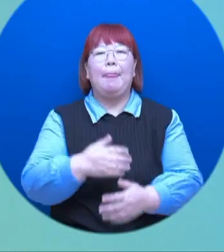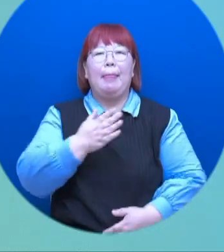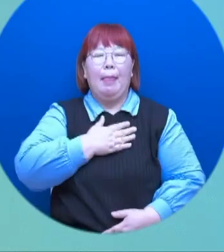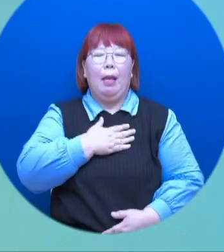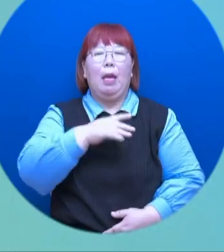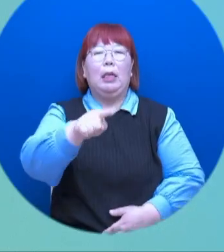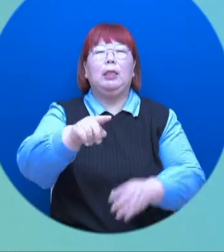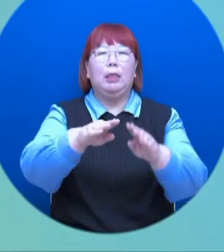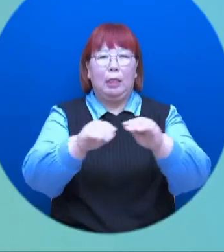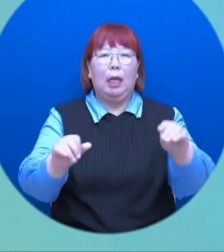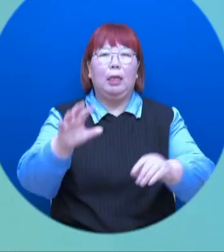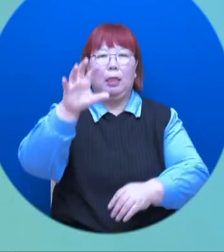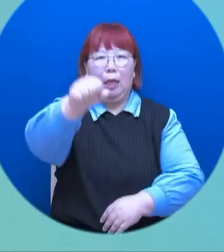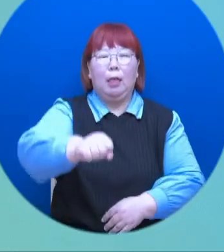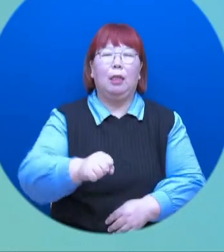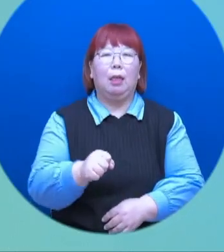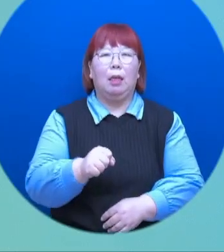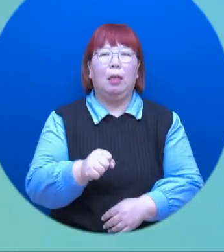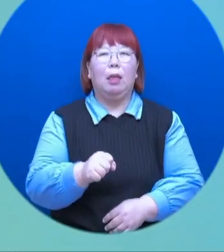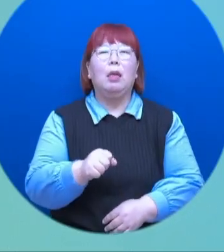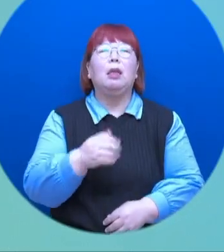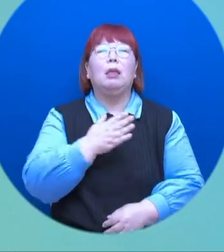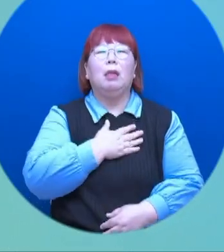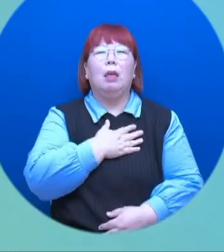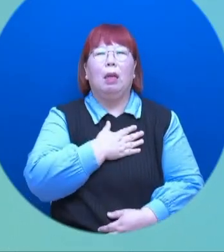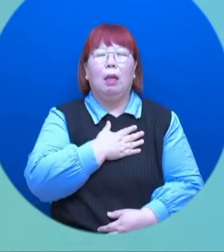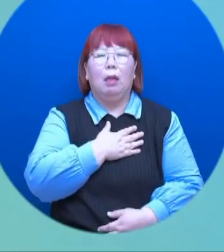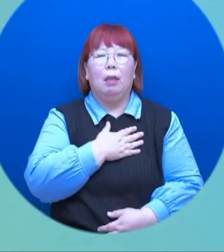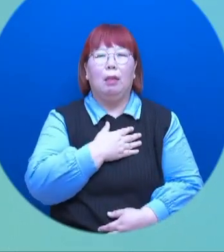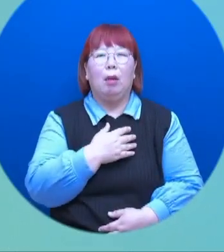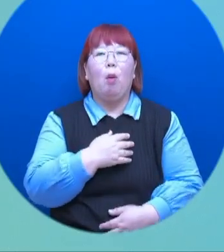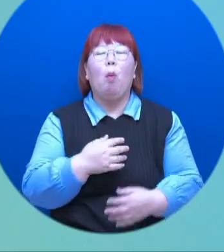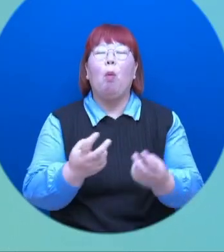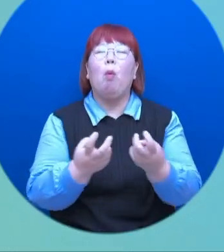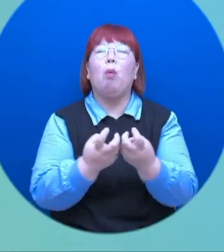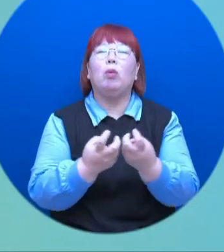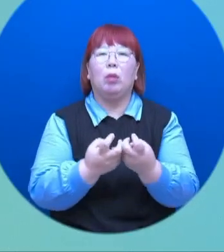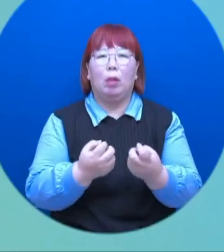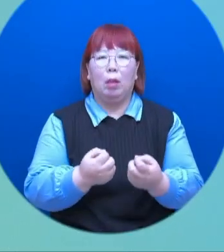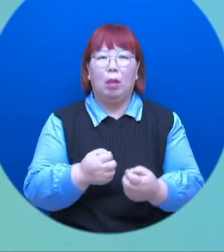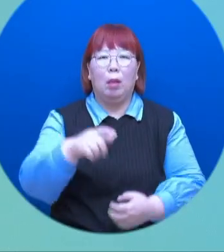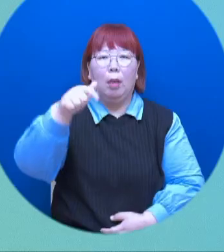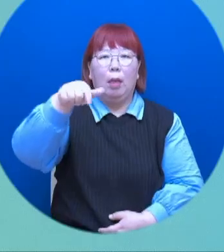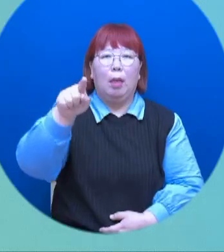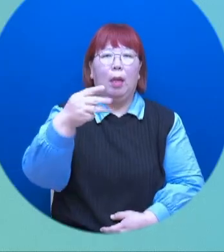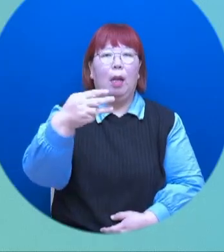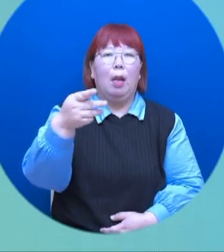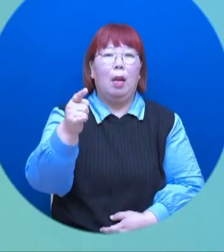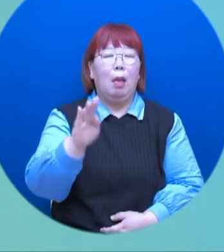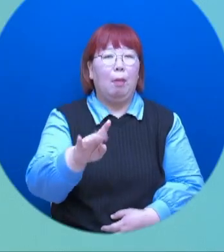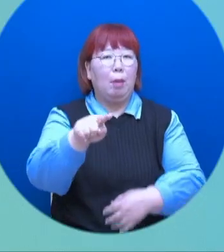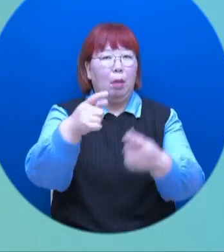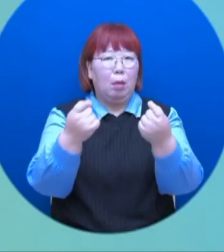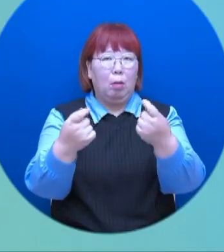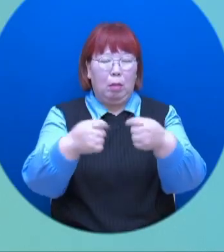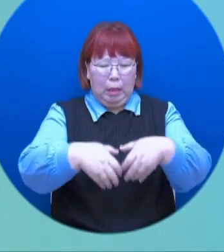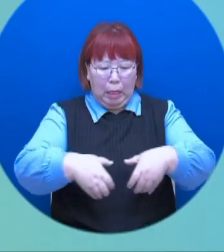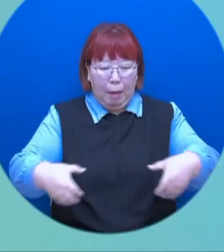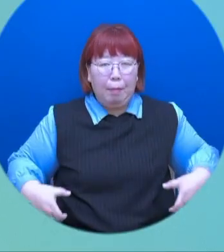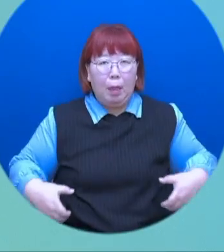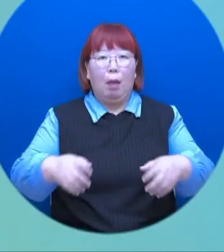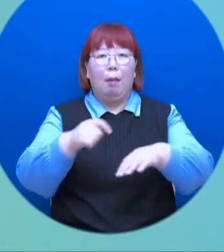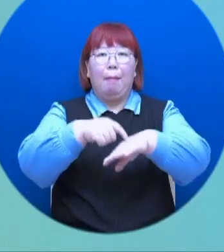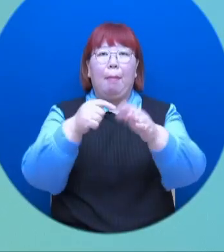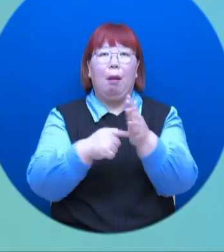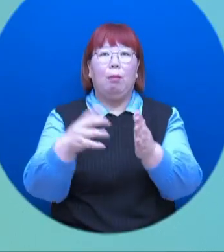땅을 갖겠다는 거예요. 그렇다면 도대체 어찌하여 이 갈렙은 이런 담대한 이